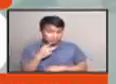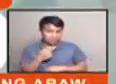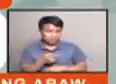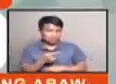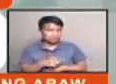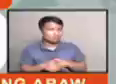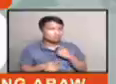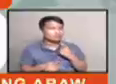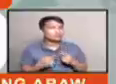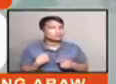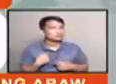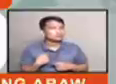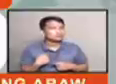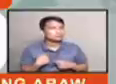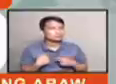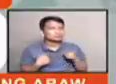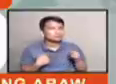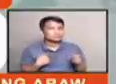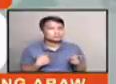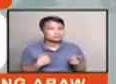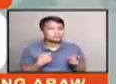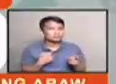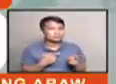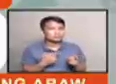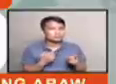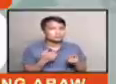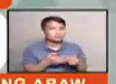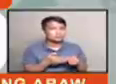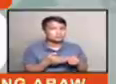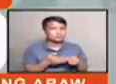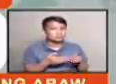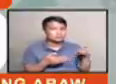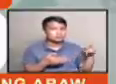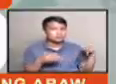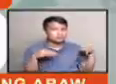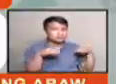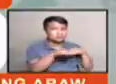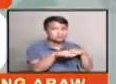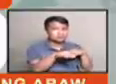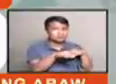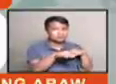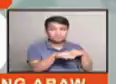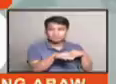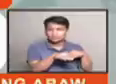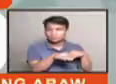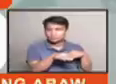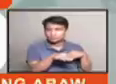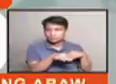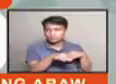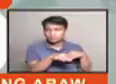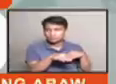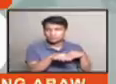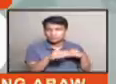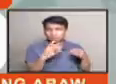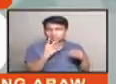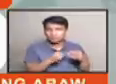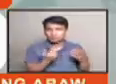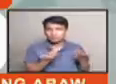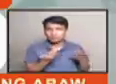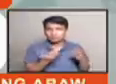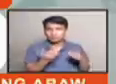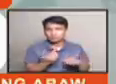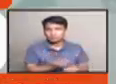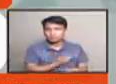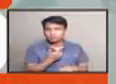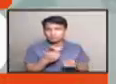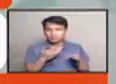sabihin ko lang po yung side ko, ha? Kasi ganito po ang nangyari noon. Di ba, galing po tayo... Sir, mapapahaba lang po. Mapapahaba